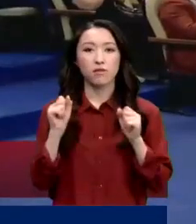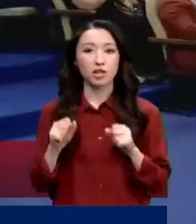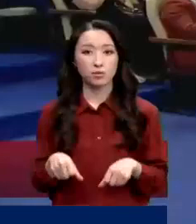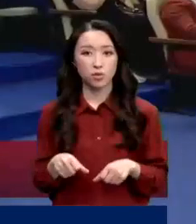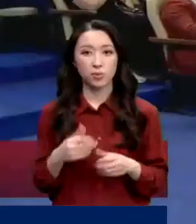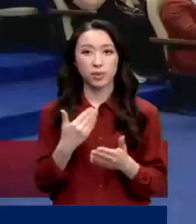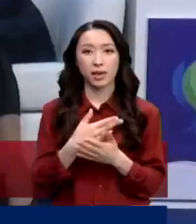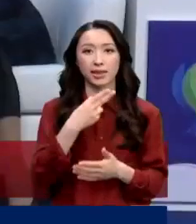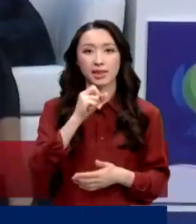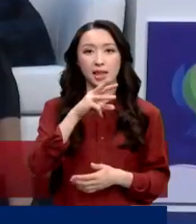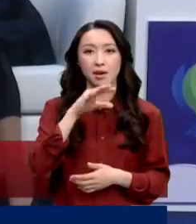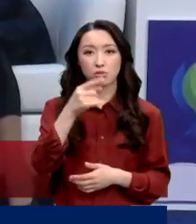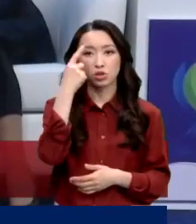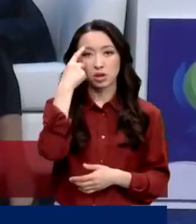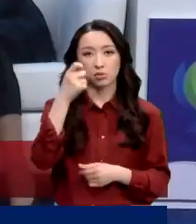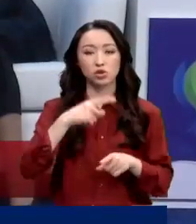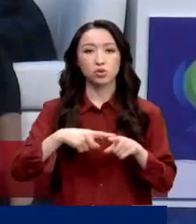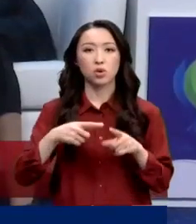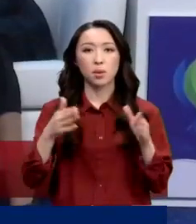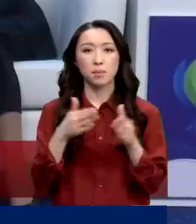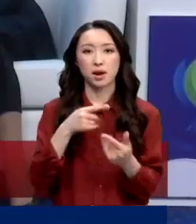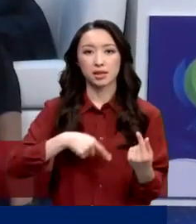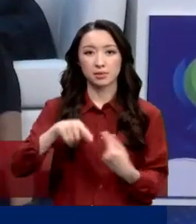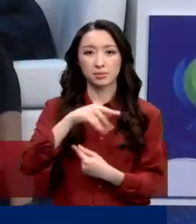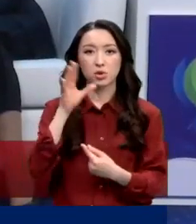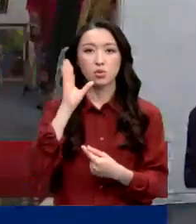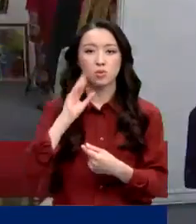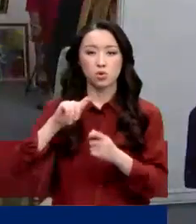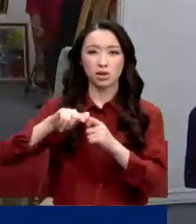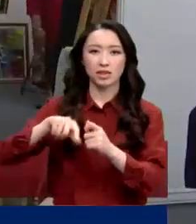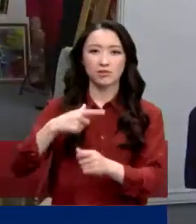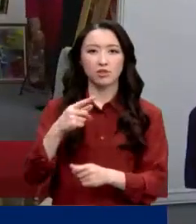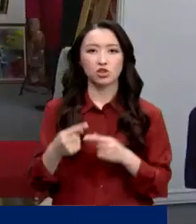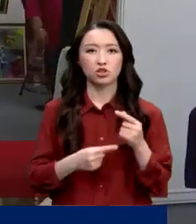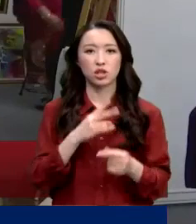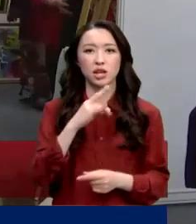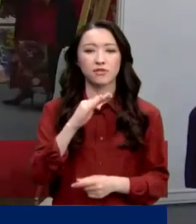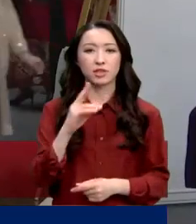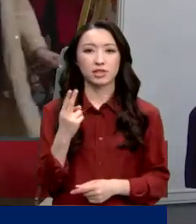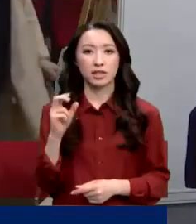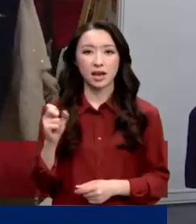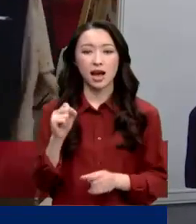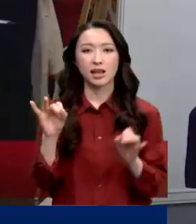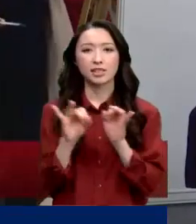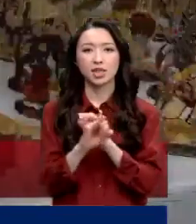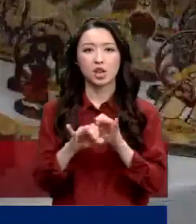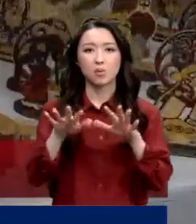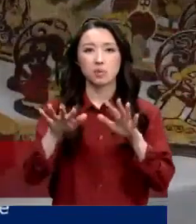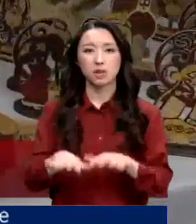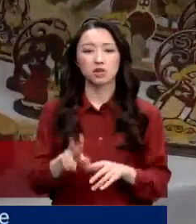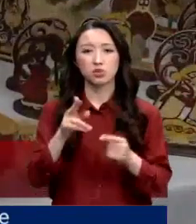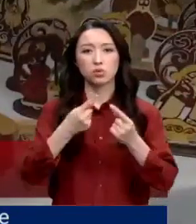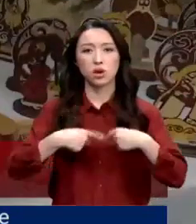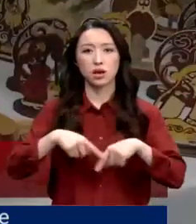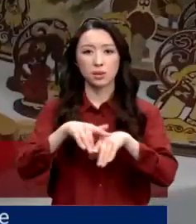Даму, к примеру, сообщили, что совсем скоро малый бизнес сможет привлекать инвестиции через МФЦА. А диалоговые площадки, которые организует Халык